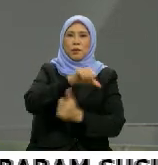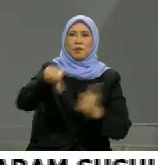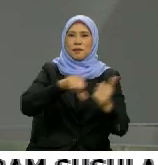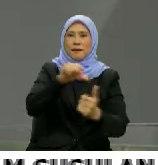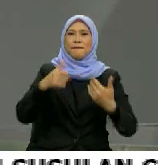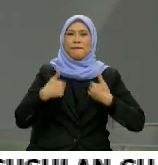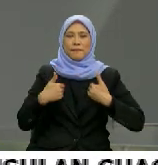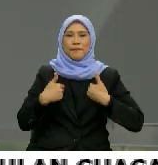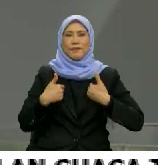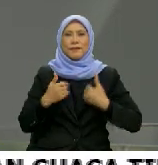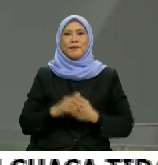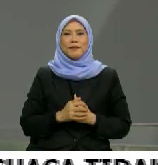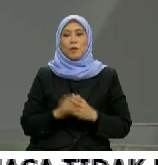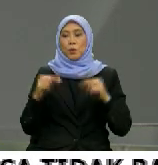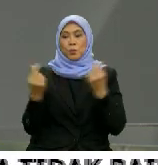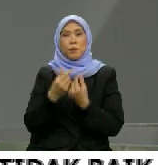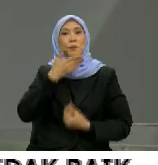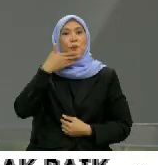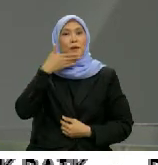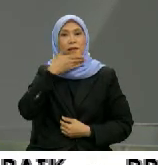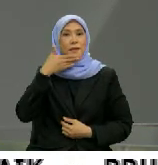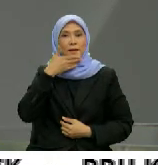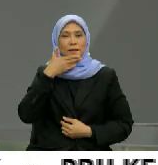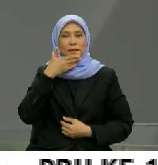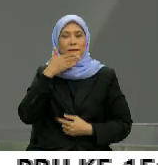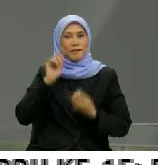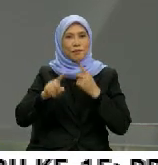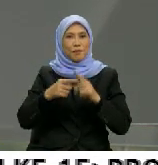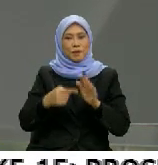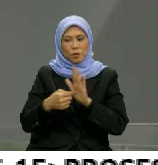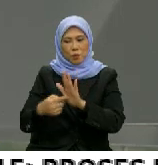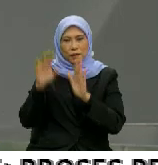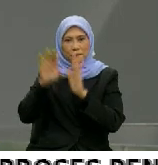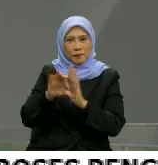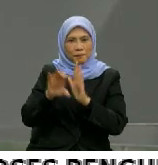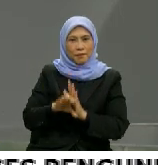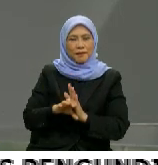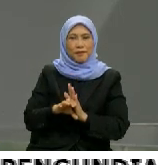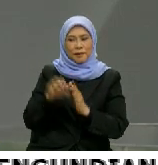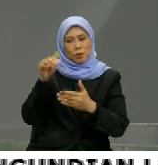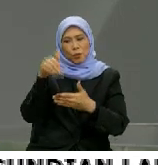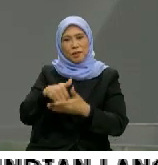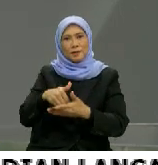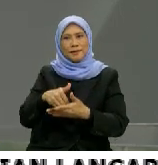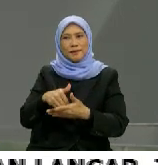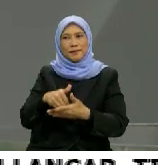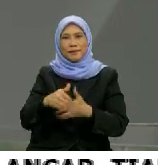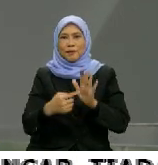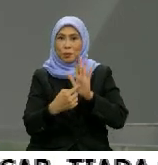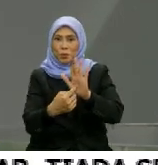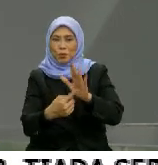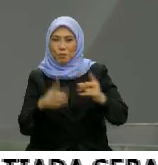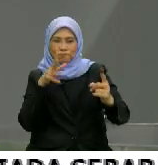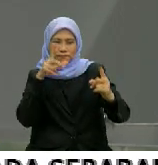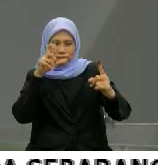presence. Especially dalam kalangan pengundi muda, bila kawan dia dah show, dia ada gambar, dia dah mengundi dengan ni, dia ada